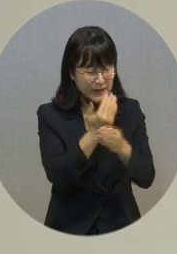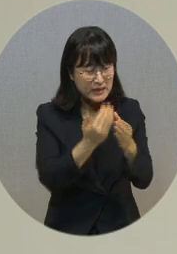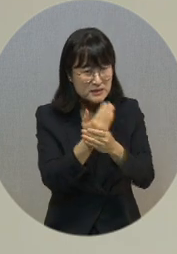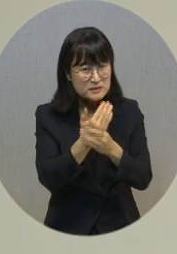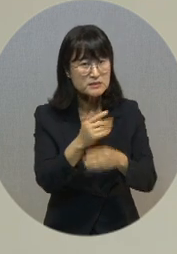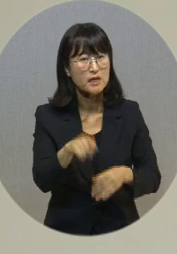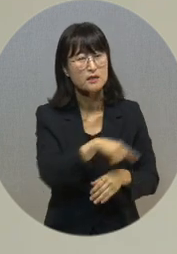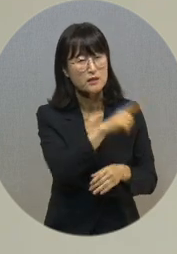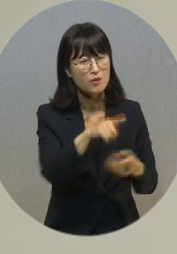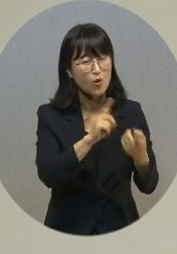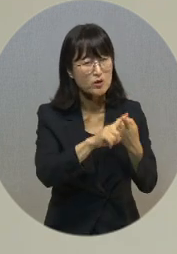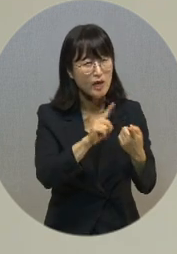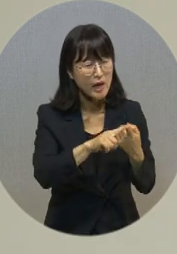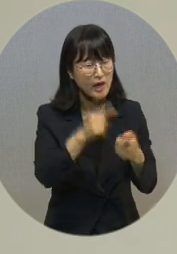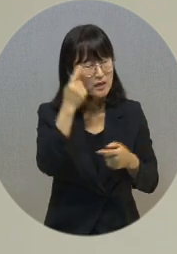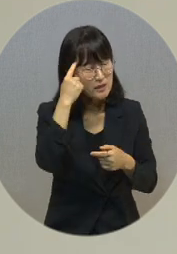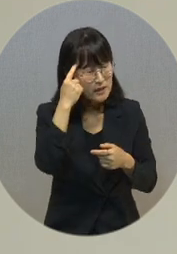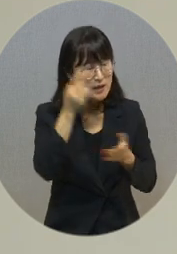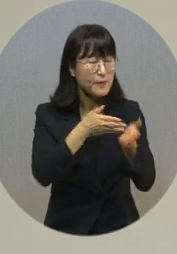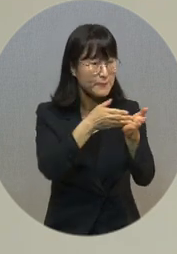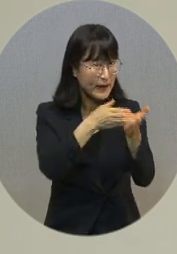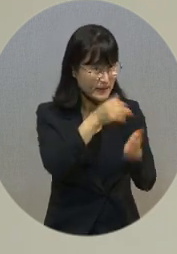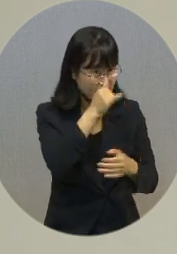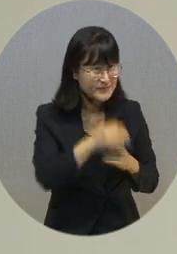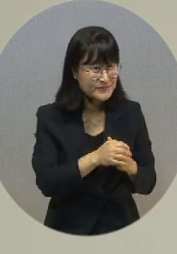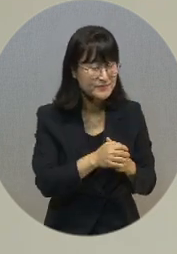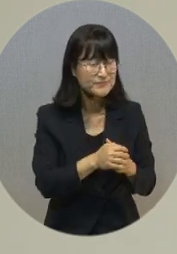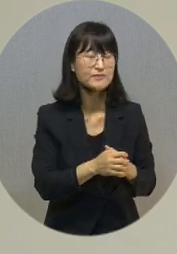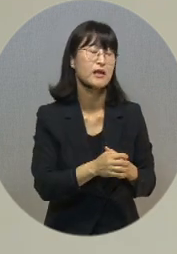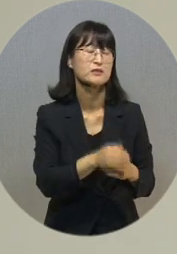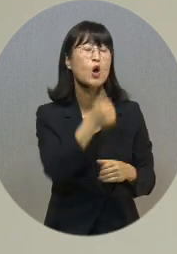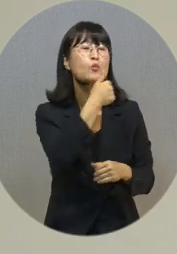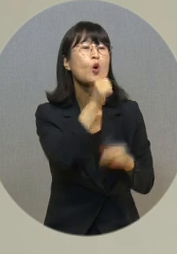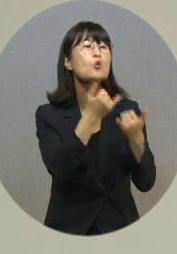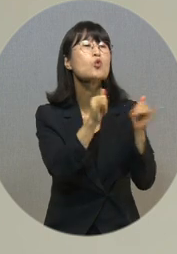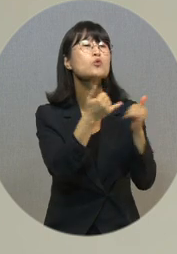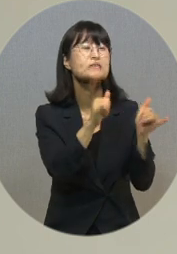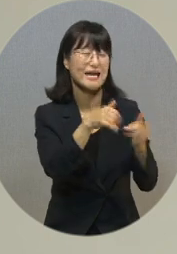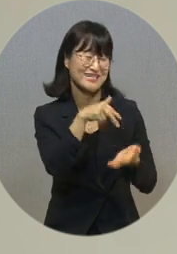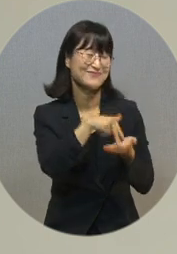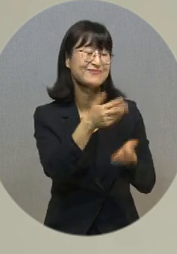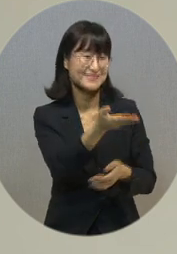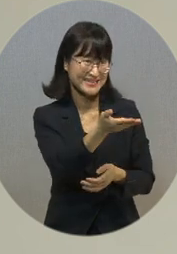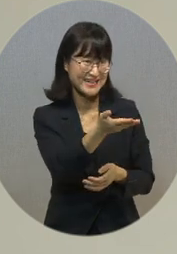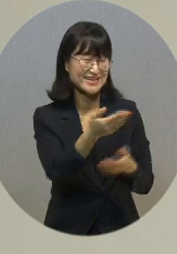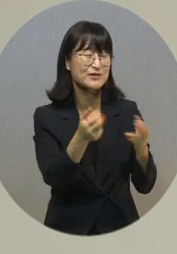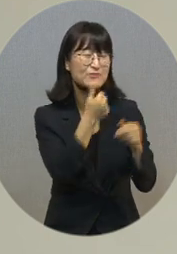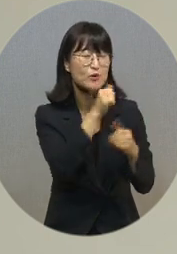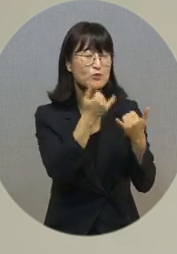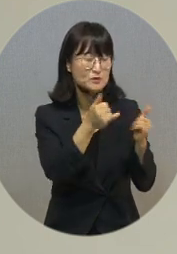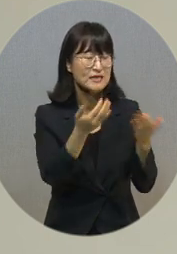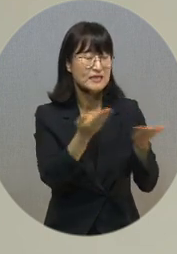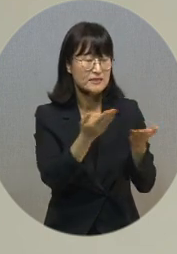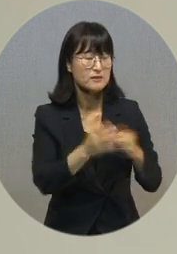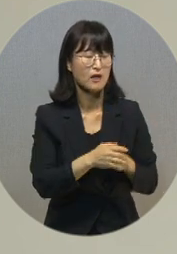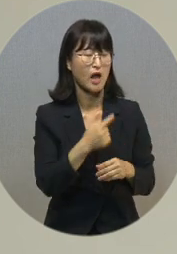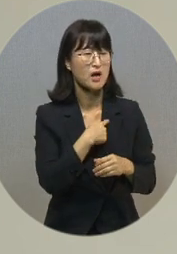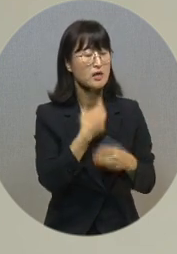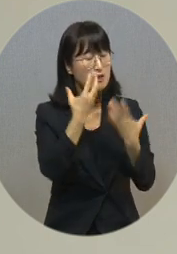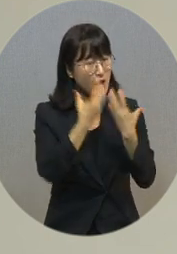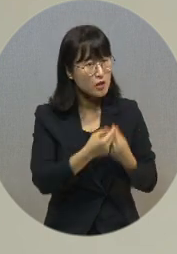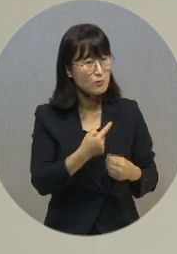있었는데 제가 이제부터는 어떤 변호사로서의 팁 좀 주세요. 우리 시청자분들에게. 예를 들어서 내가 교통사고